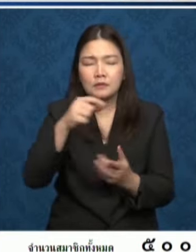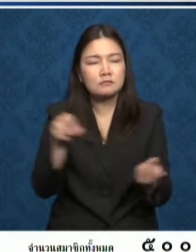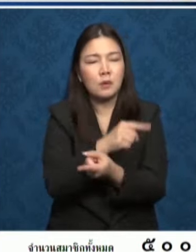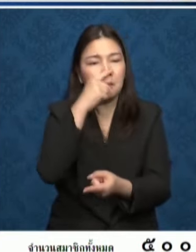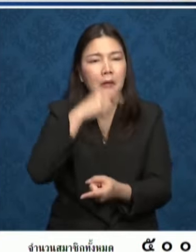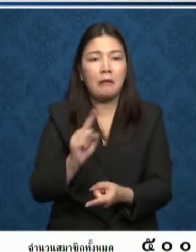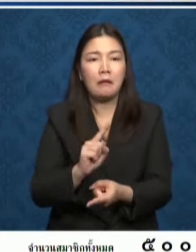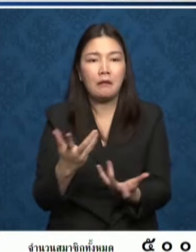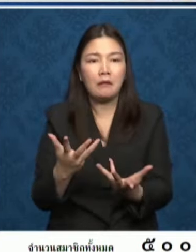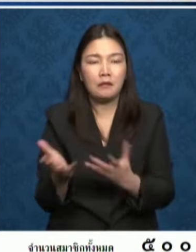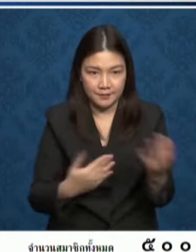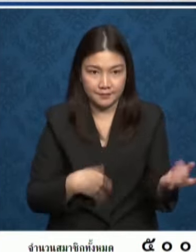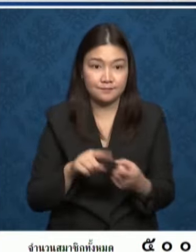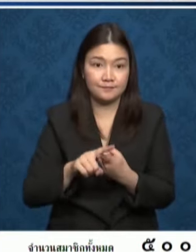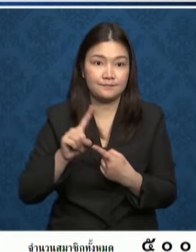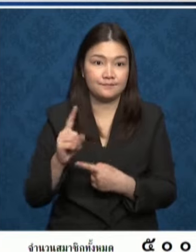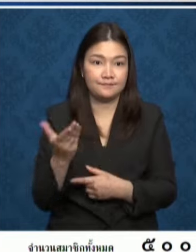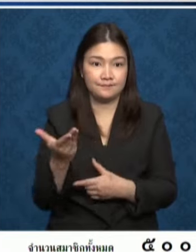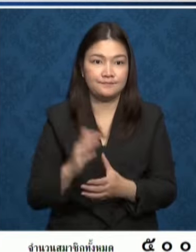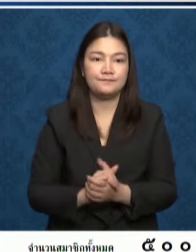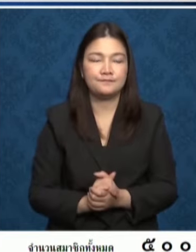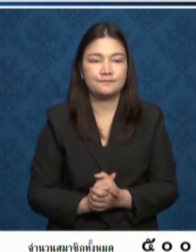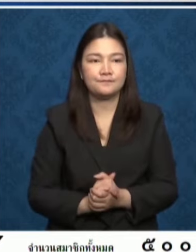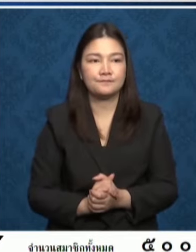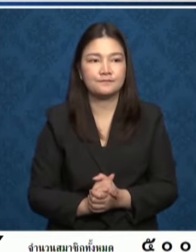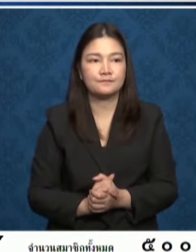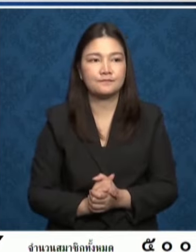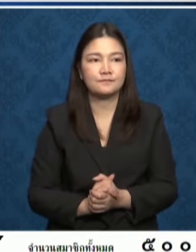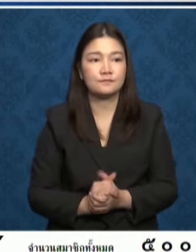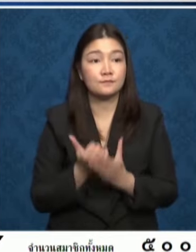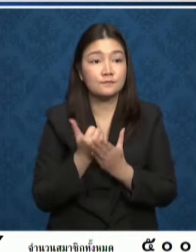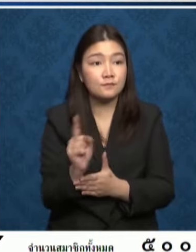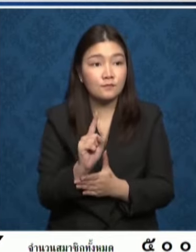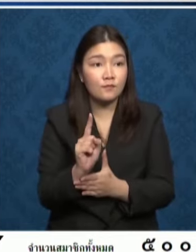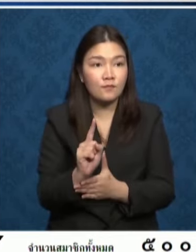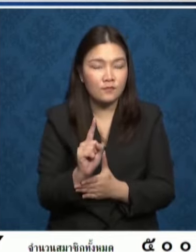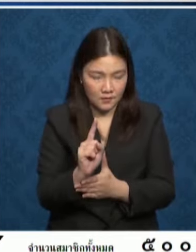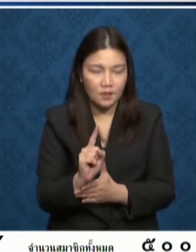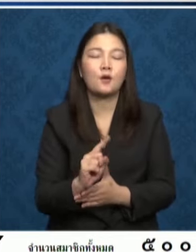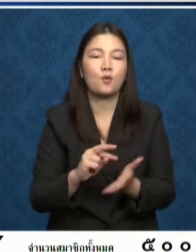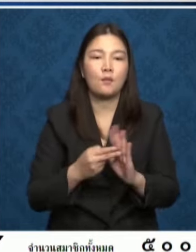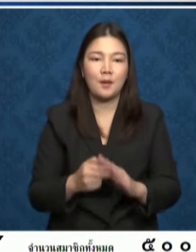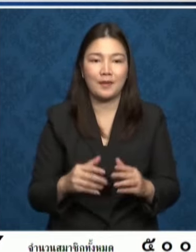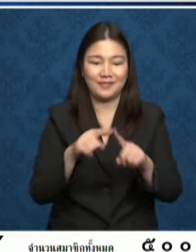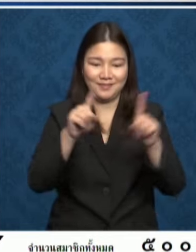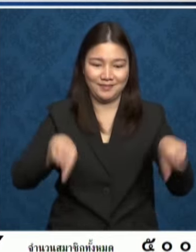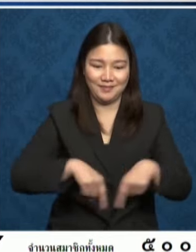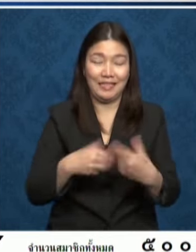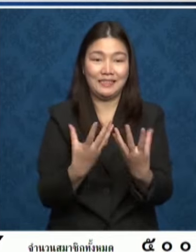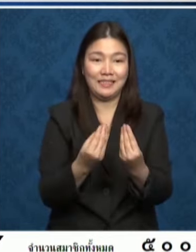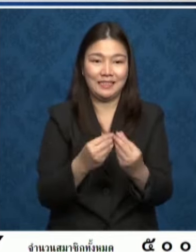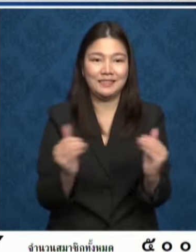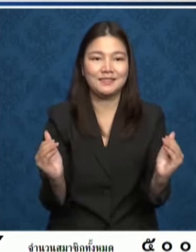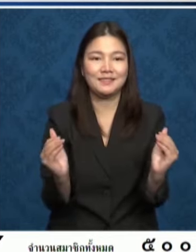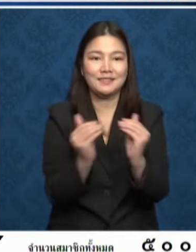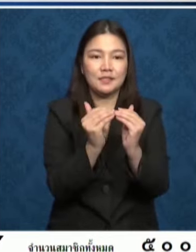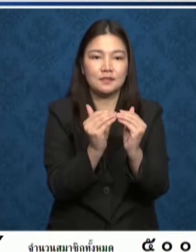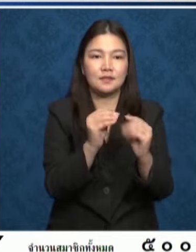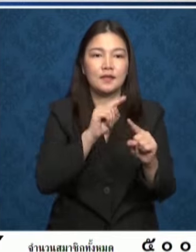ประการแรกสไลด์ต่อไปนะครับก็คือปลดล็อคปัญหาสิทธิในที่ดินรับ